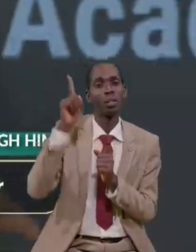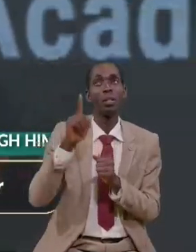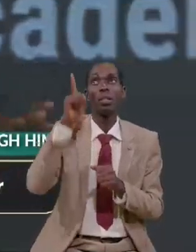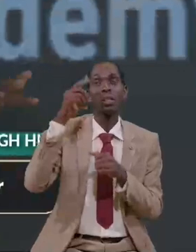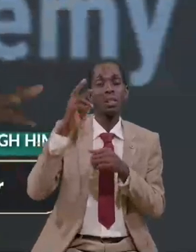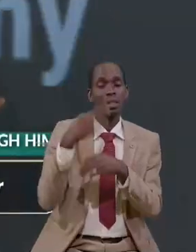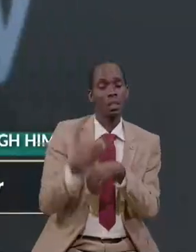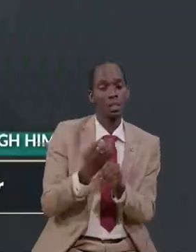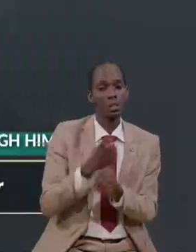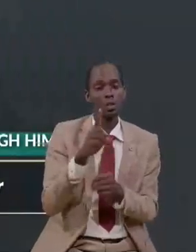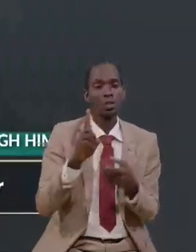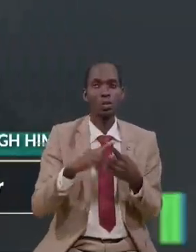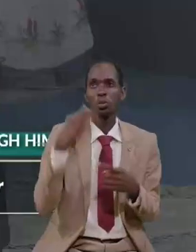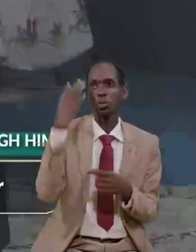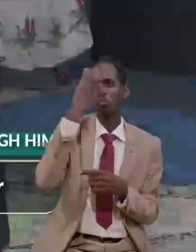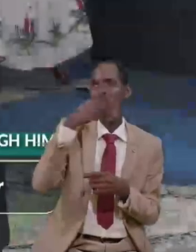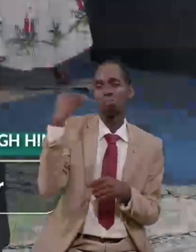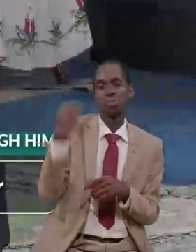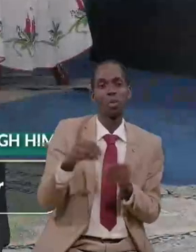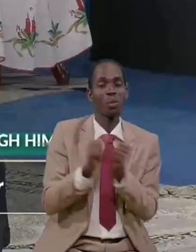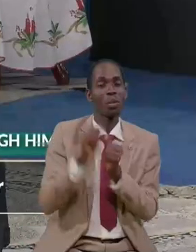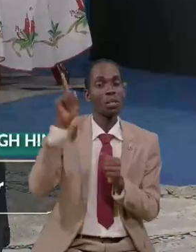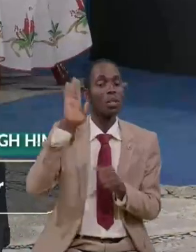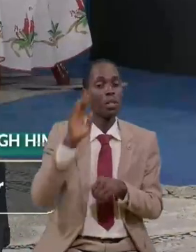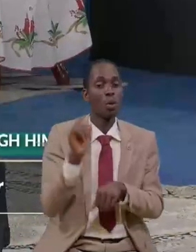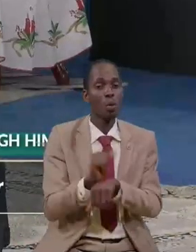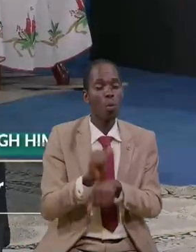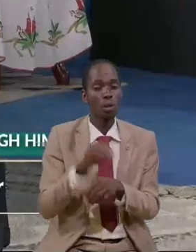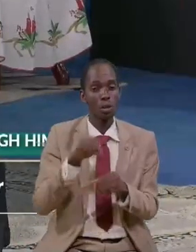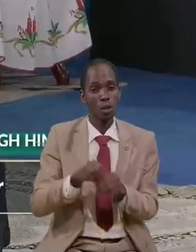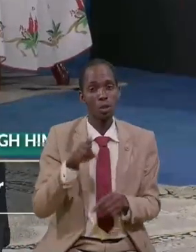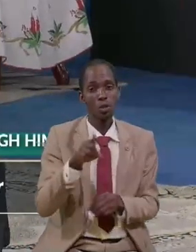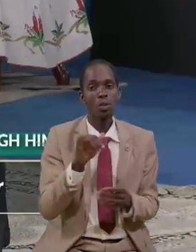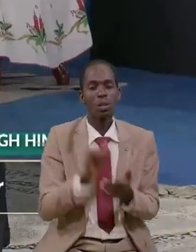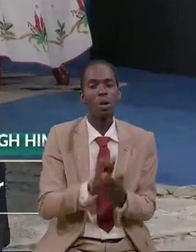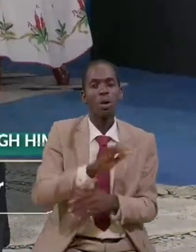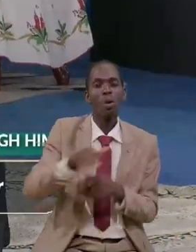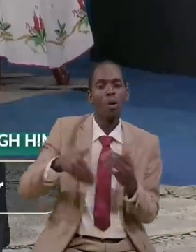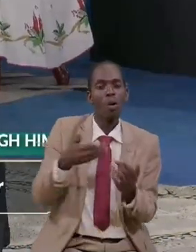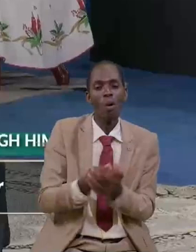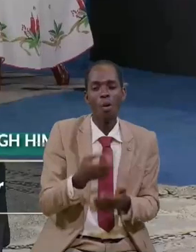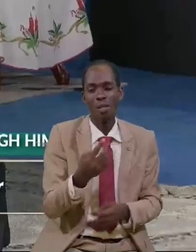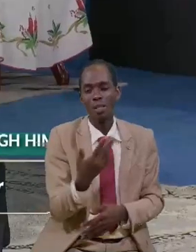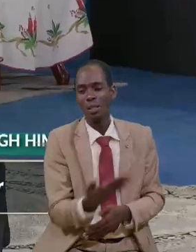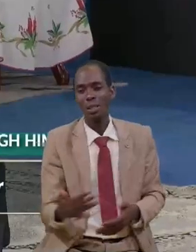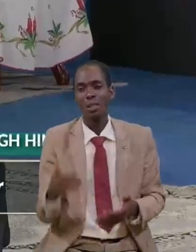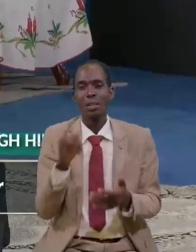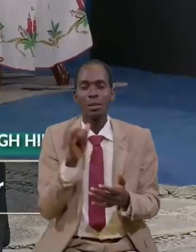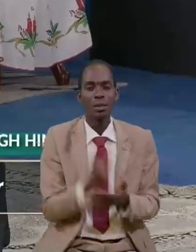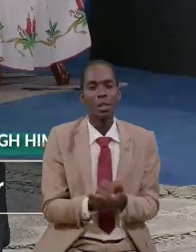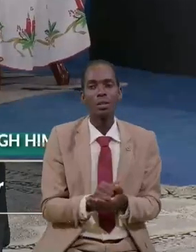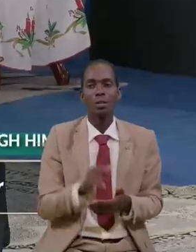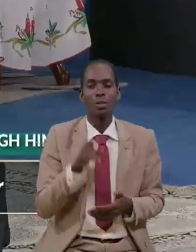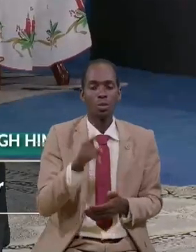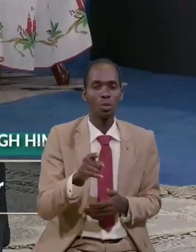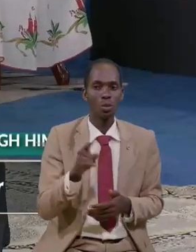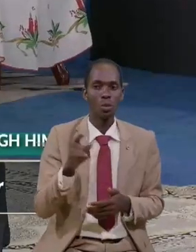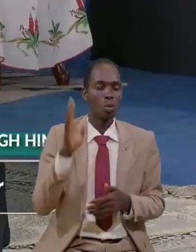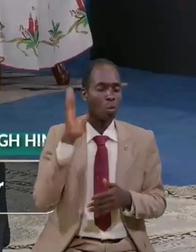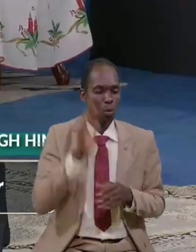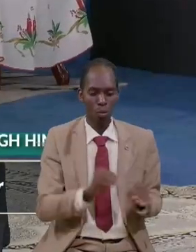5. Quatrièmement, briller avec la ressemblance au sanctificateur. Il vous recrée pour que vous soyez comme lui. Ce